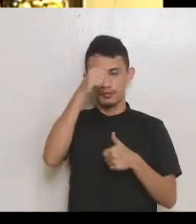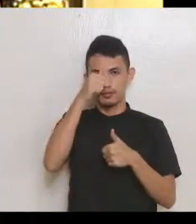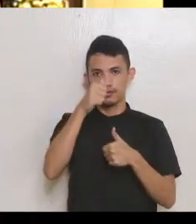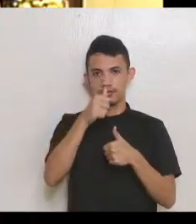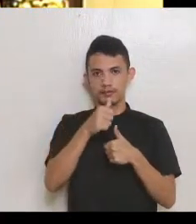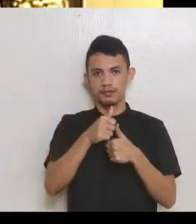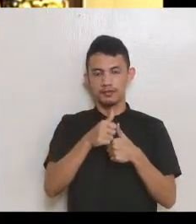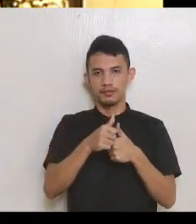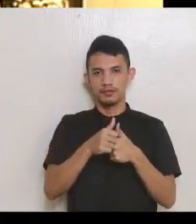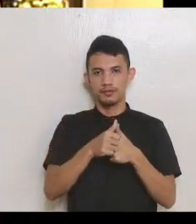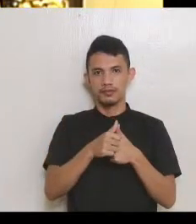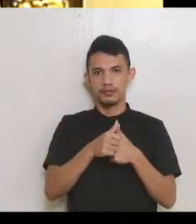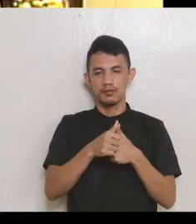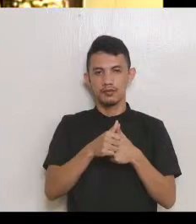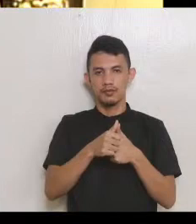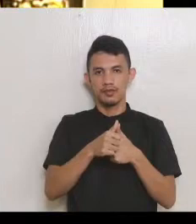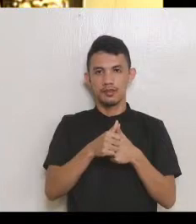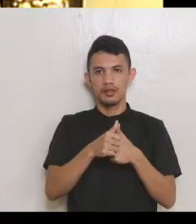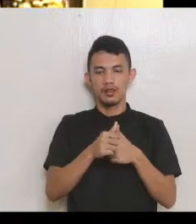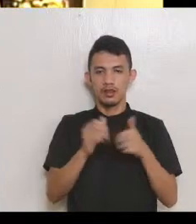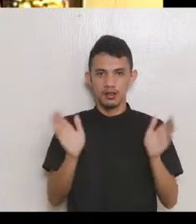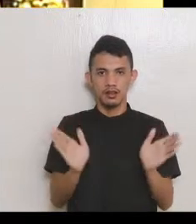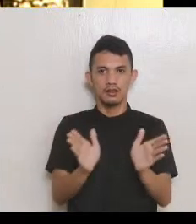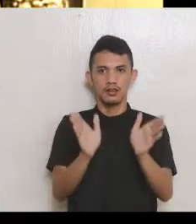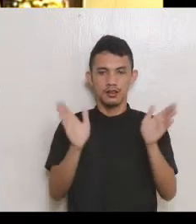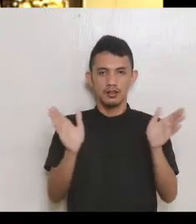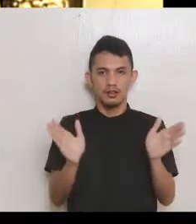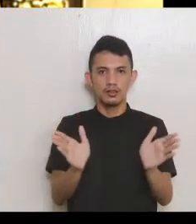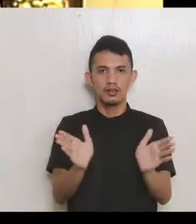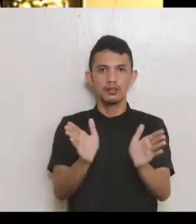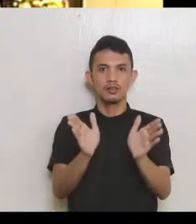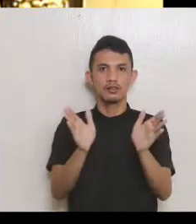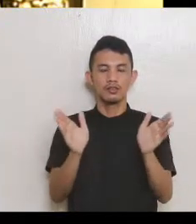Akong giawhag, padayong awhag kaninyo mga